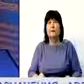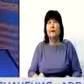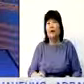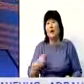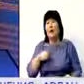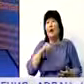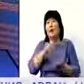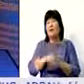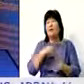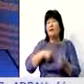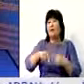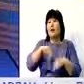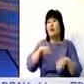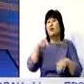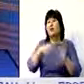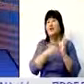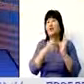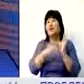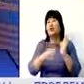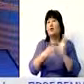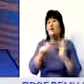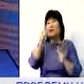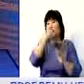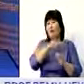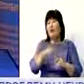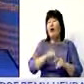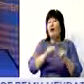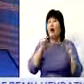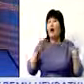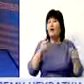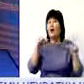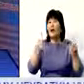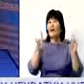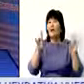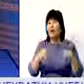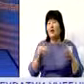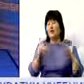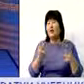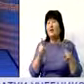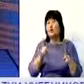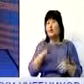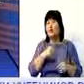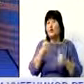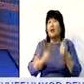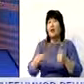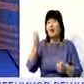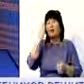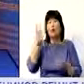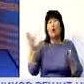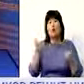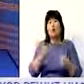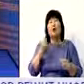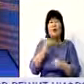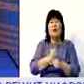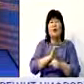Я занимаюсь предпринимательством с 1999 года. Открыла кафе и рестораны. Сейчас же, чтобы быть конкурентоспособным, нужно